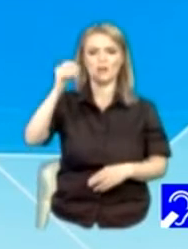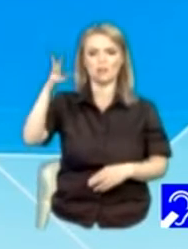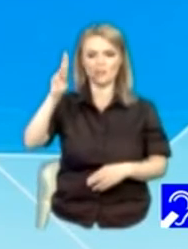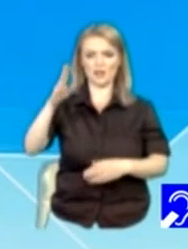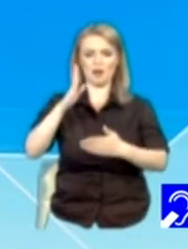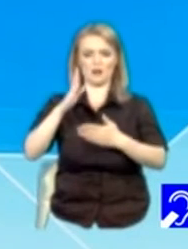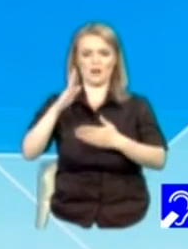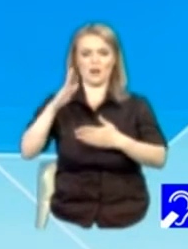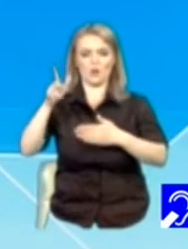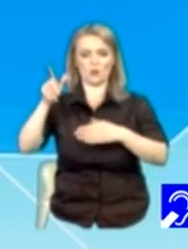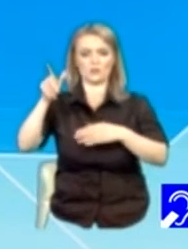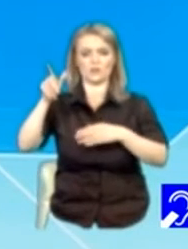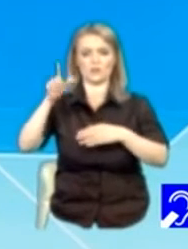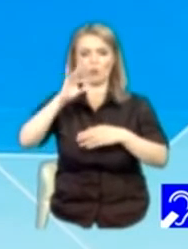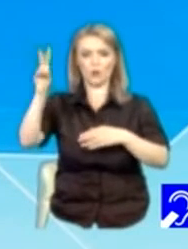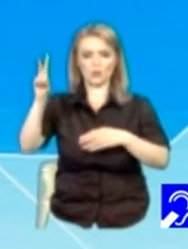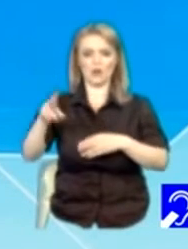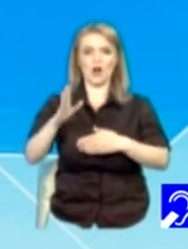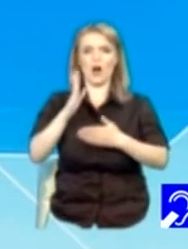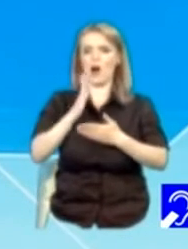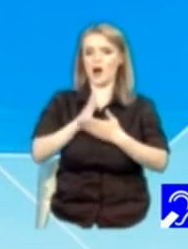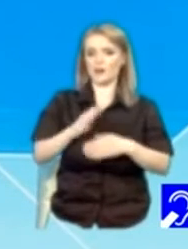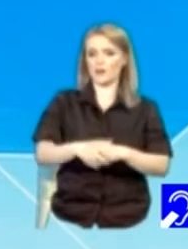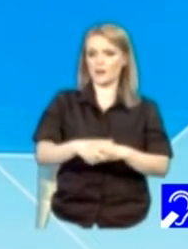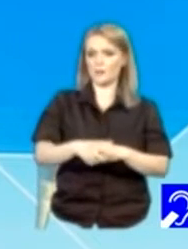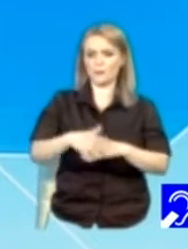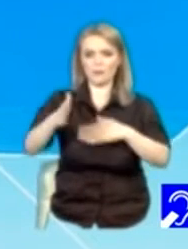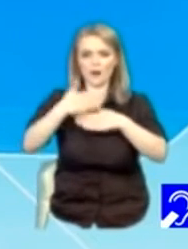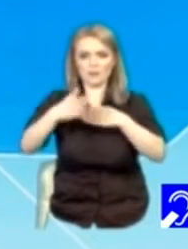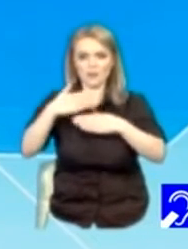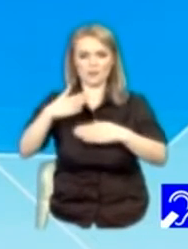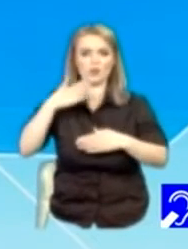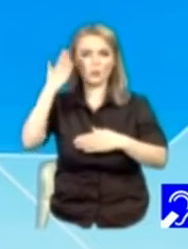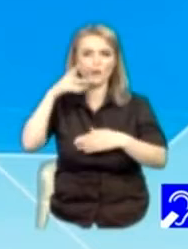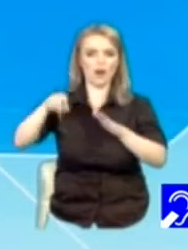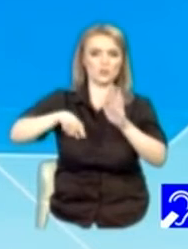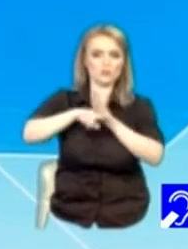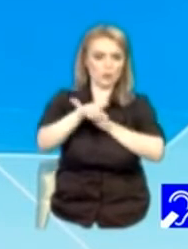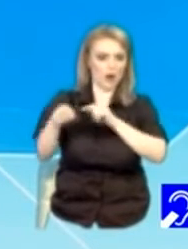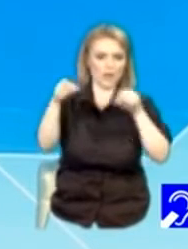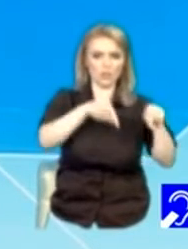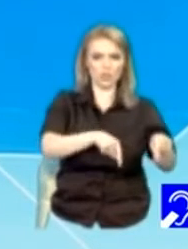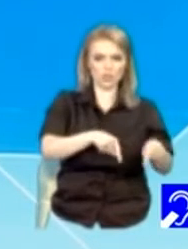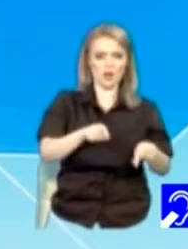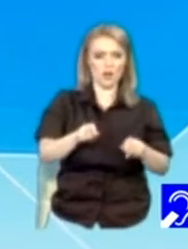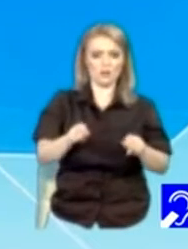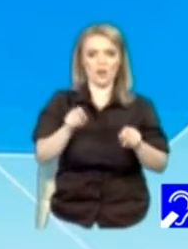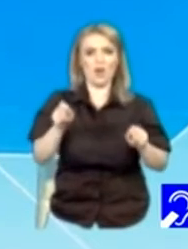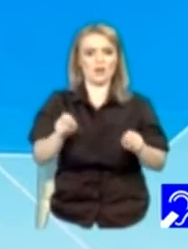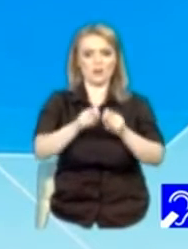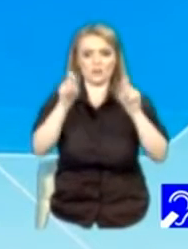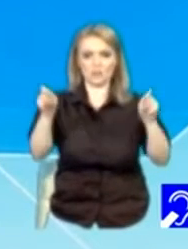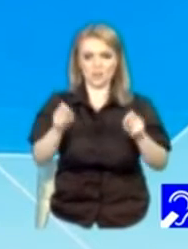8 luni a venit în Republica Moldova, nu pentru altceva decât să trezească o ură față de națiunea noastră.